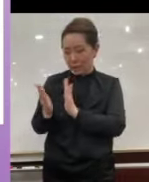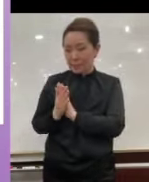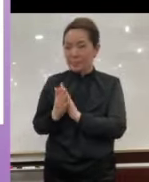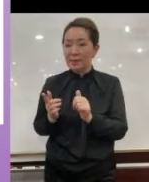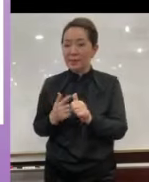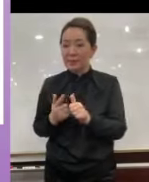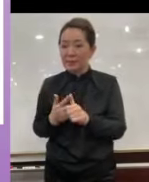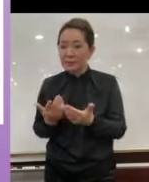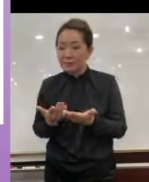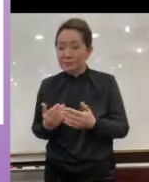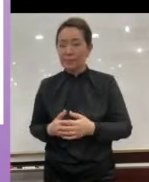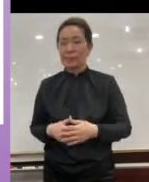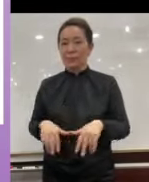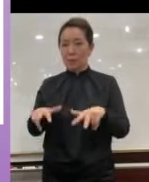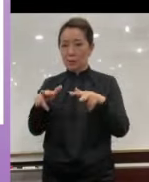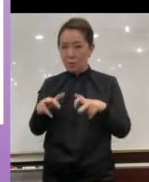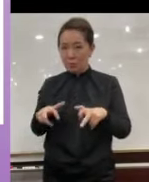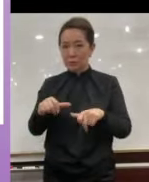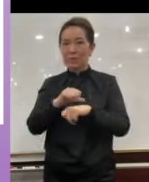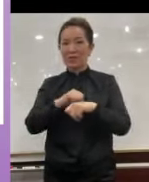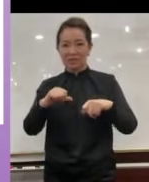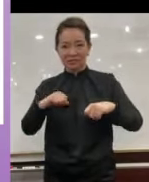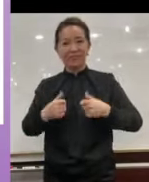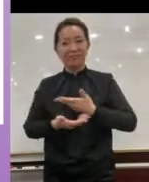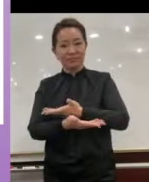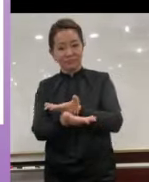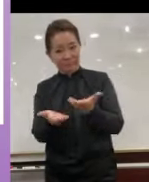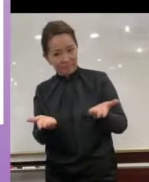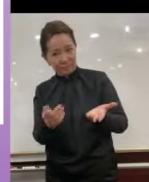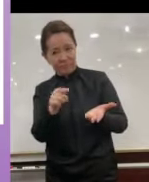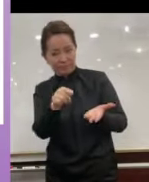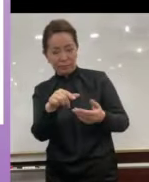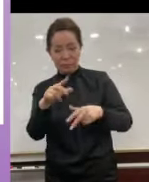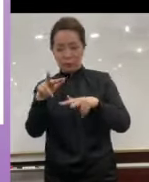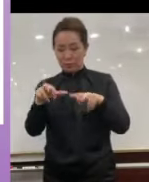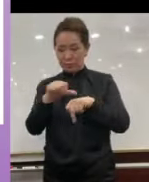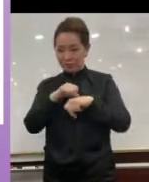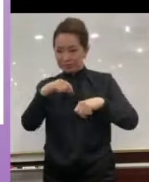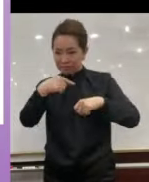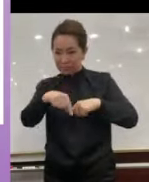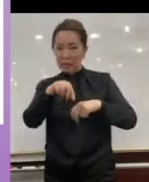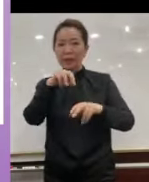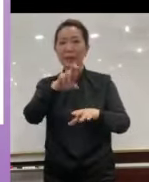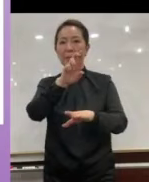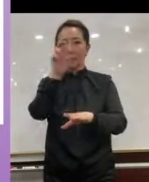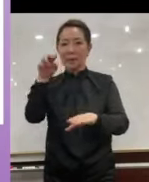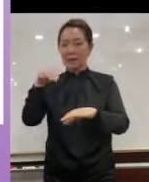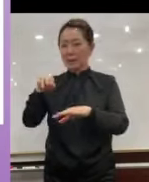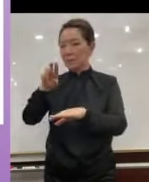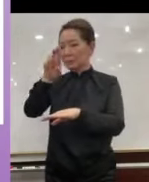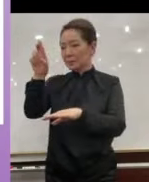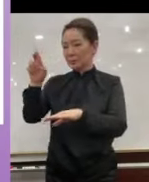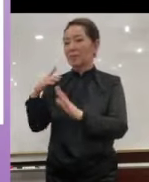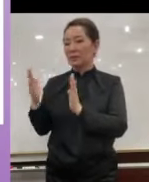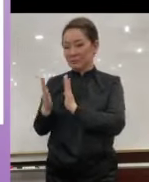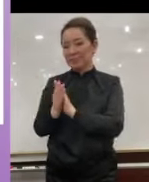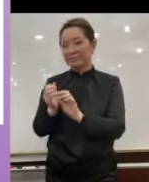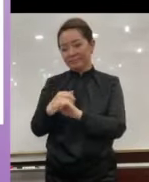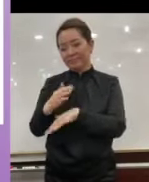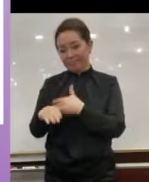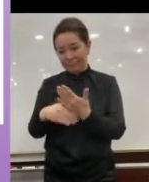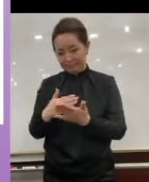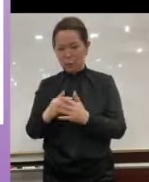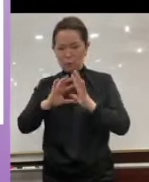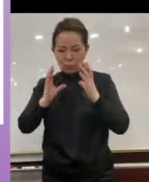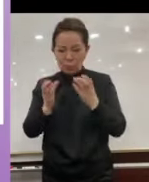өгдөг хүмүүс маань болохоор хөгжлийн бэхжилтэд иргэд болон хөгжлийн бэхжилтэд иргэдийн төрийн бус байгууллагын маань байгаа. Бид нар бүх үйл